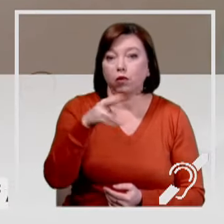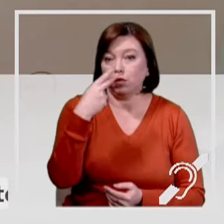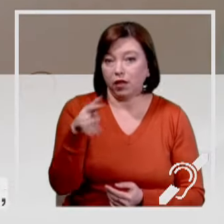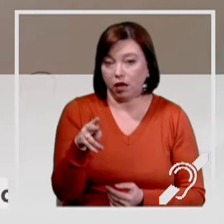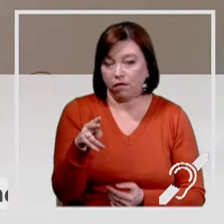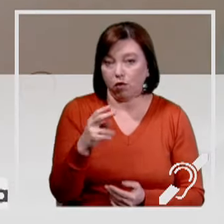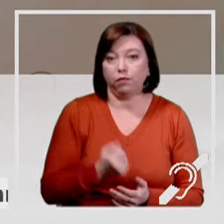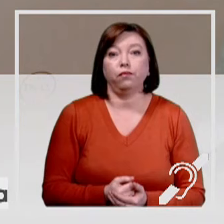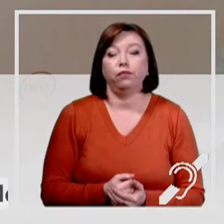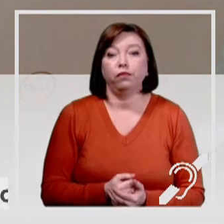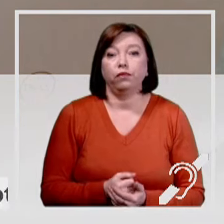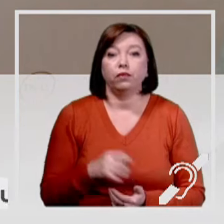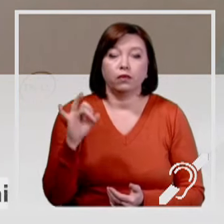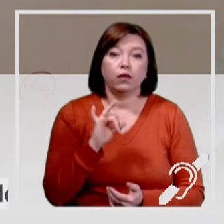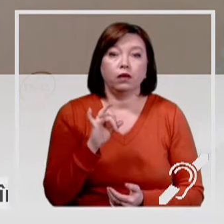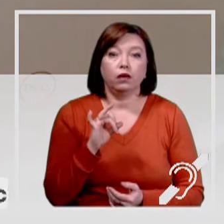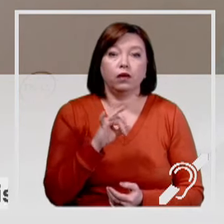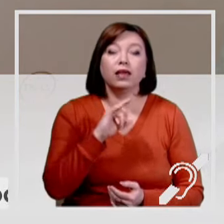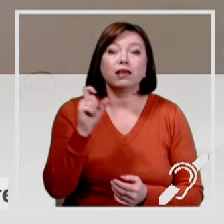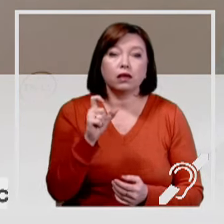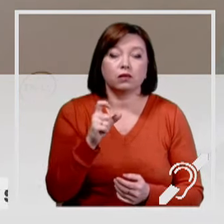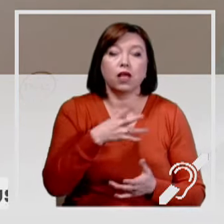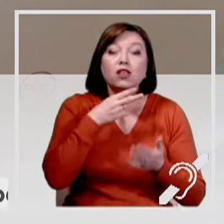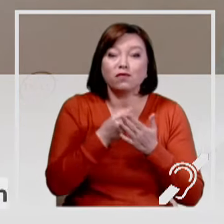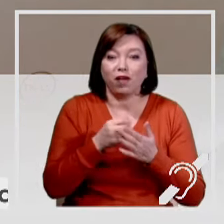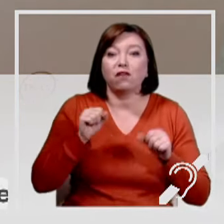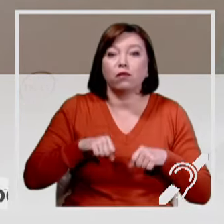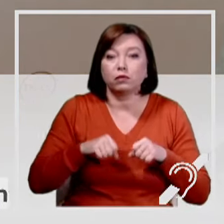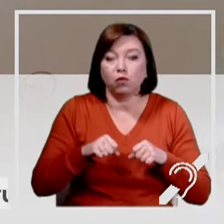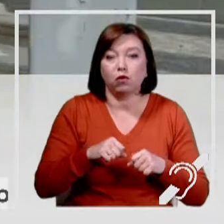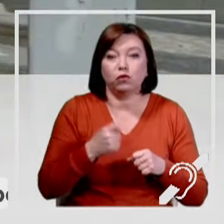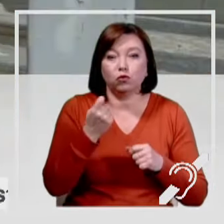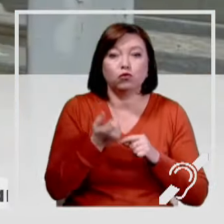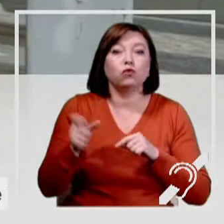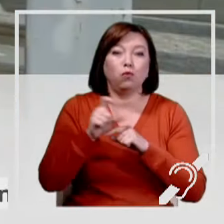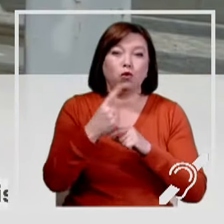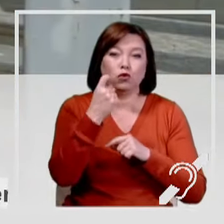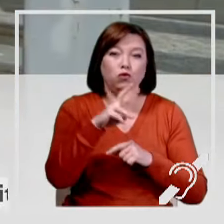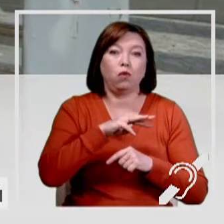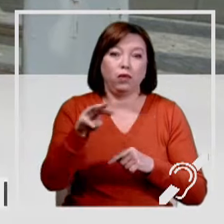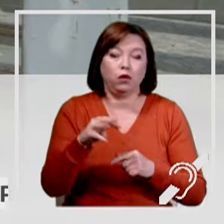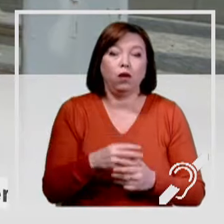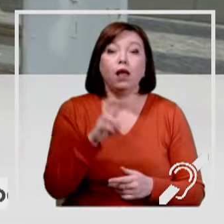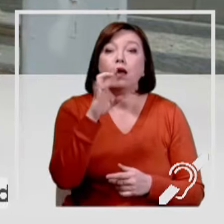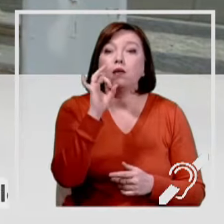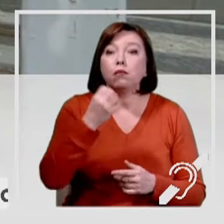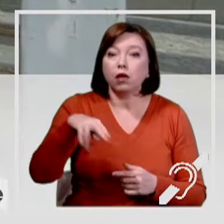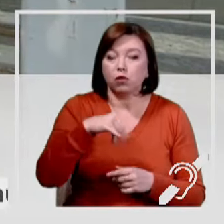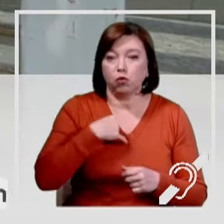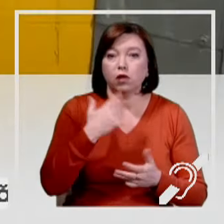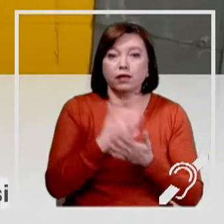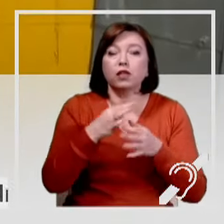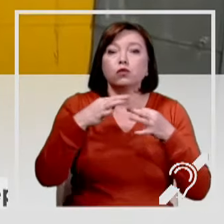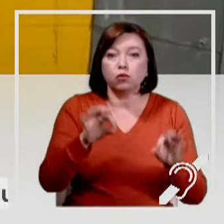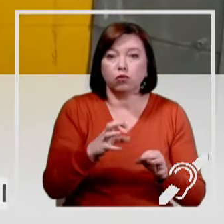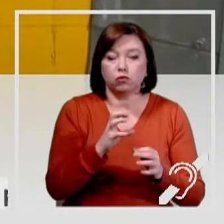euro și din sursele proprii cred că un pic mai mult decât 100 de milioane. Cu BIRD noi mai avem acces încă